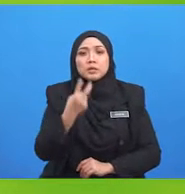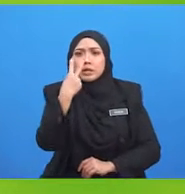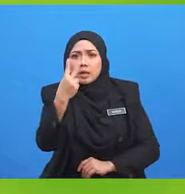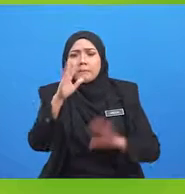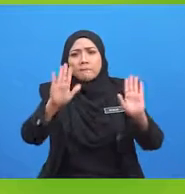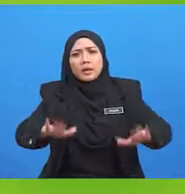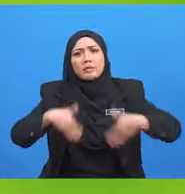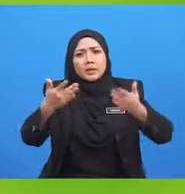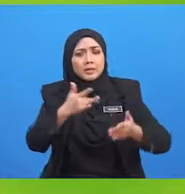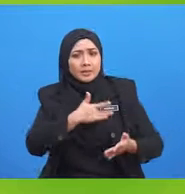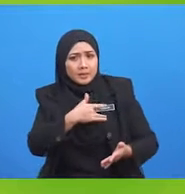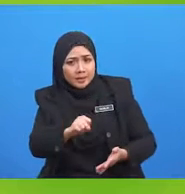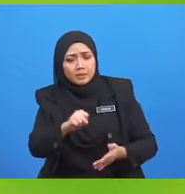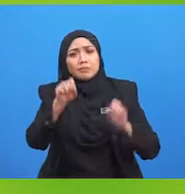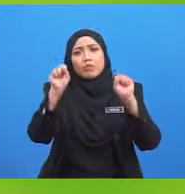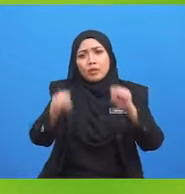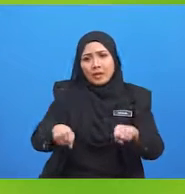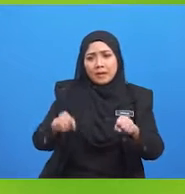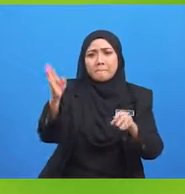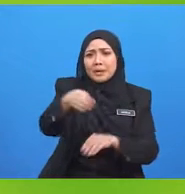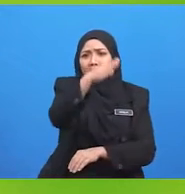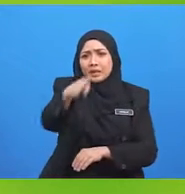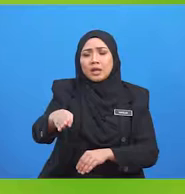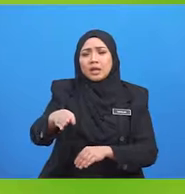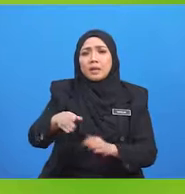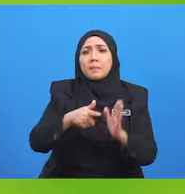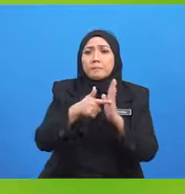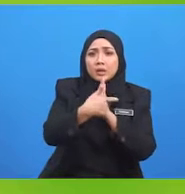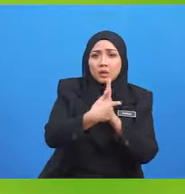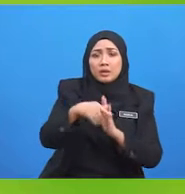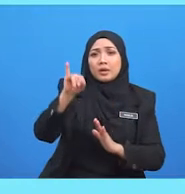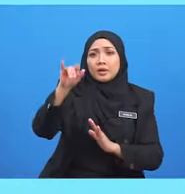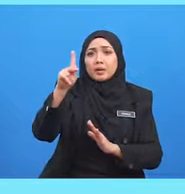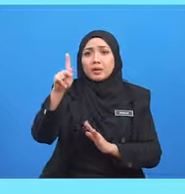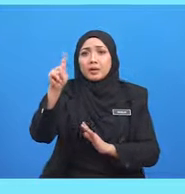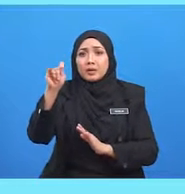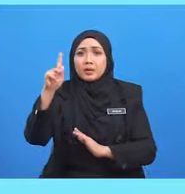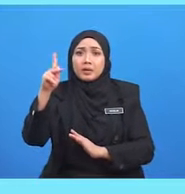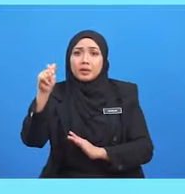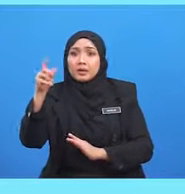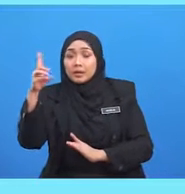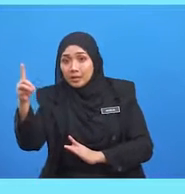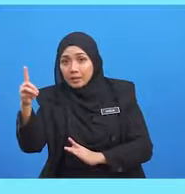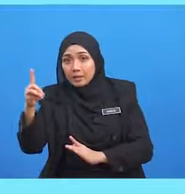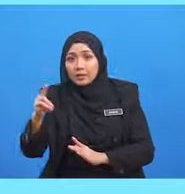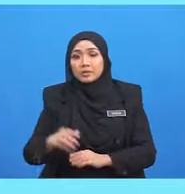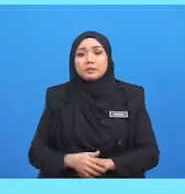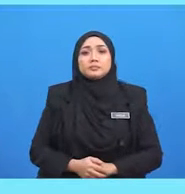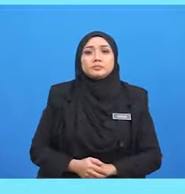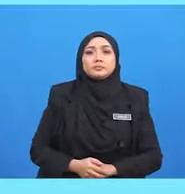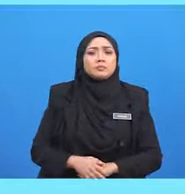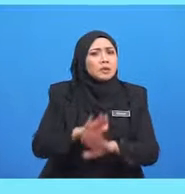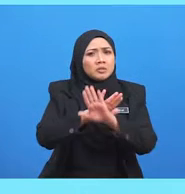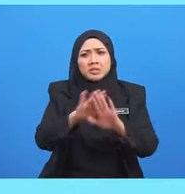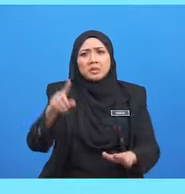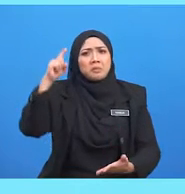Murid-murid, kita lihat bagaimana iman boleh terbatal melalui i'tiqad. Iman terbatal melalui